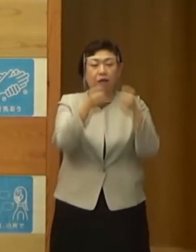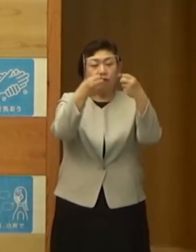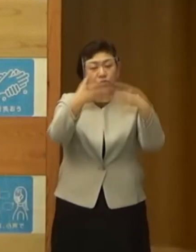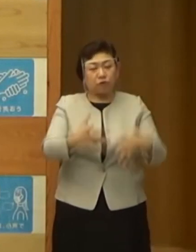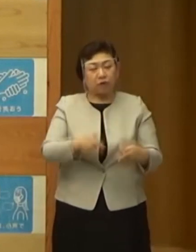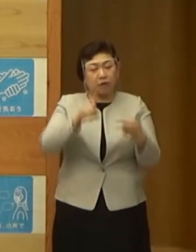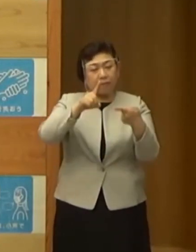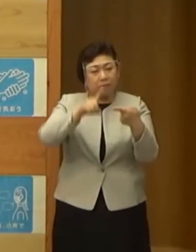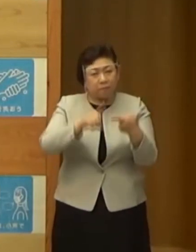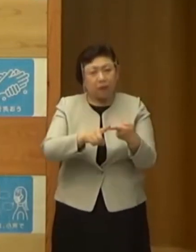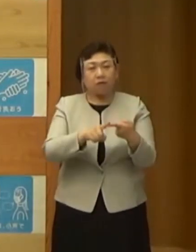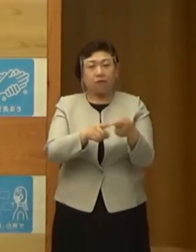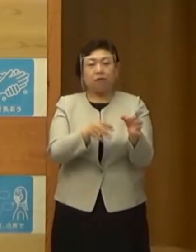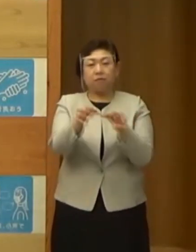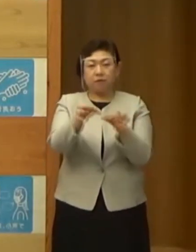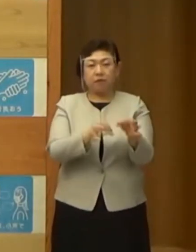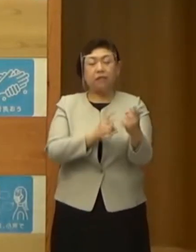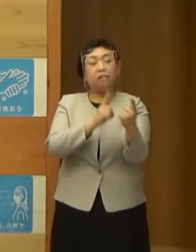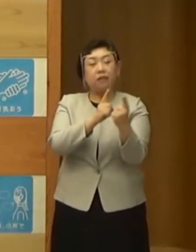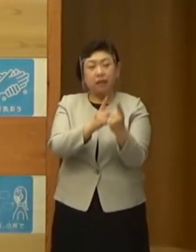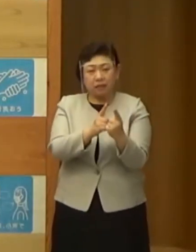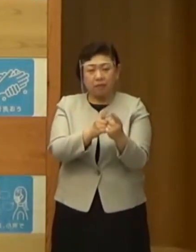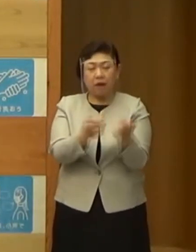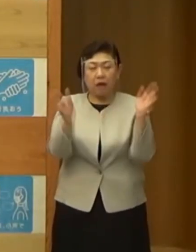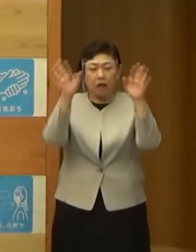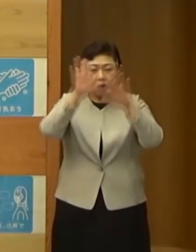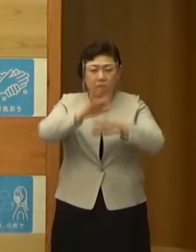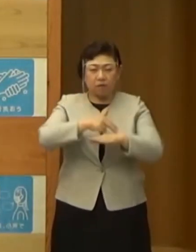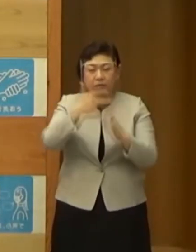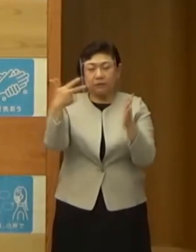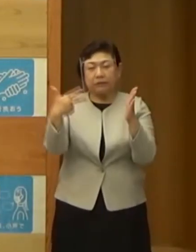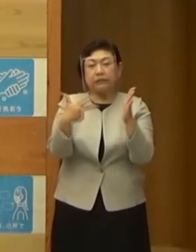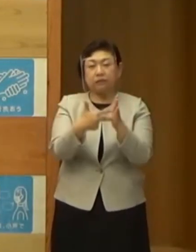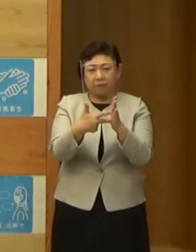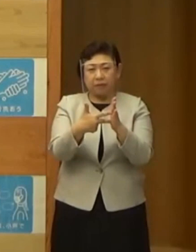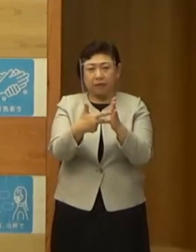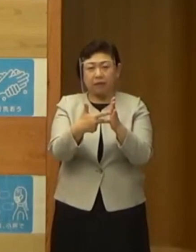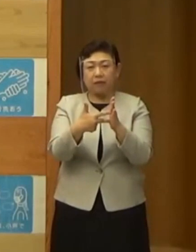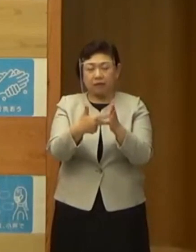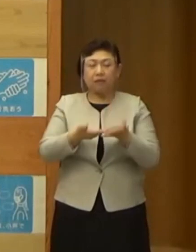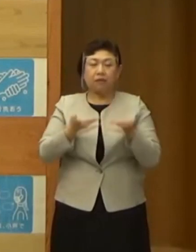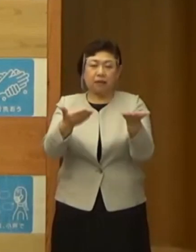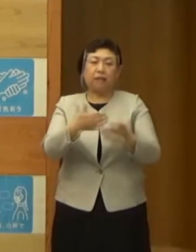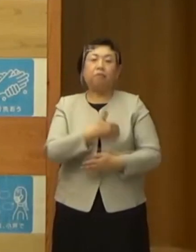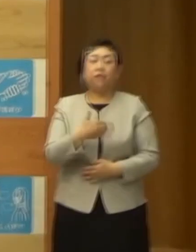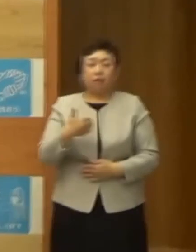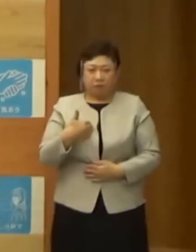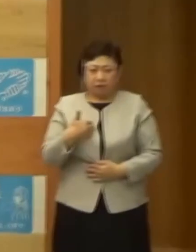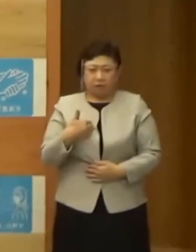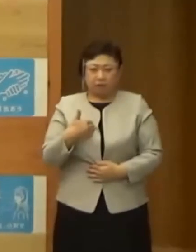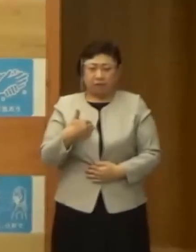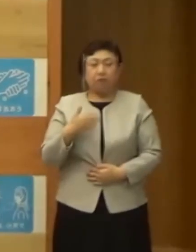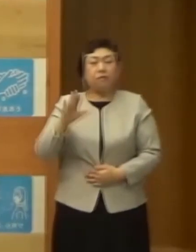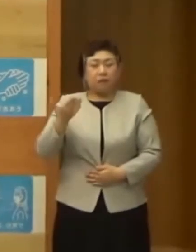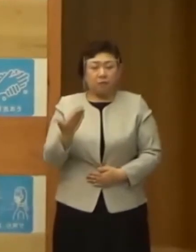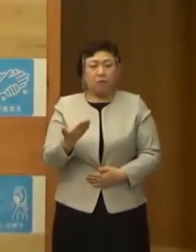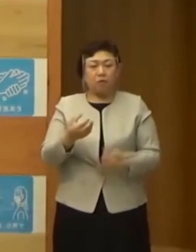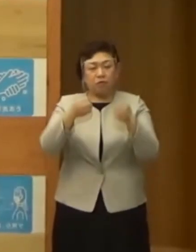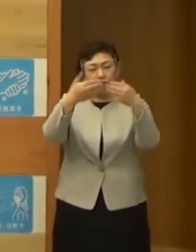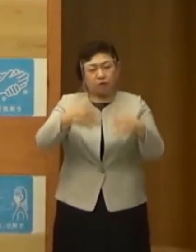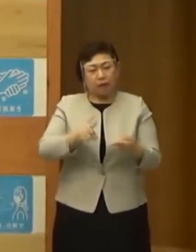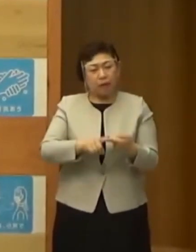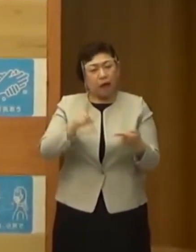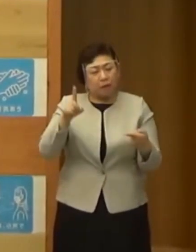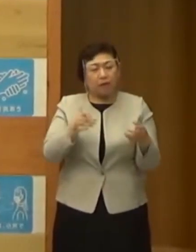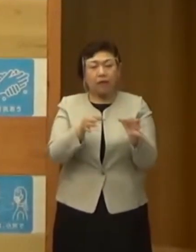を満たした店舗は夜7時まで提供できるということといたしましたが、要件を満たさ